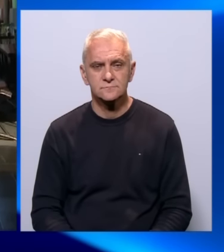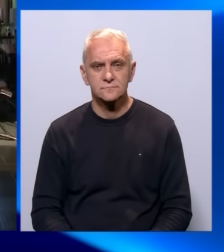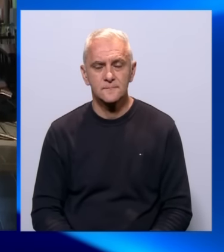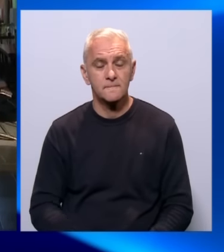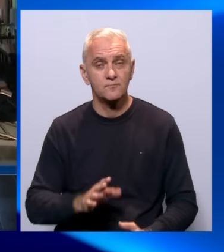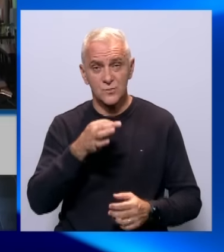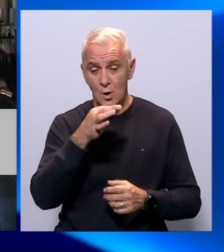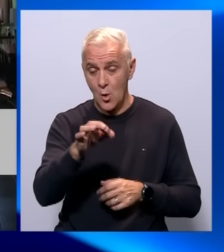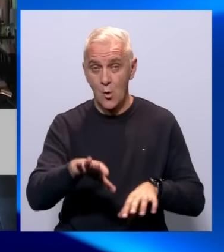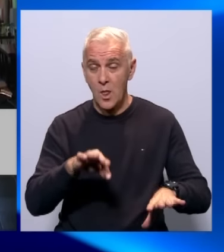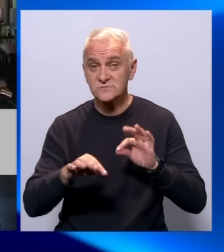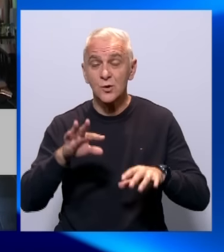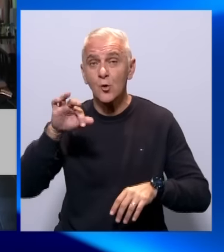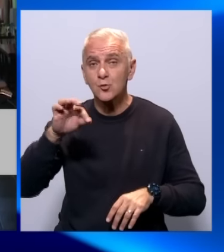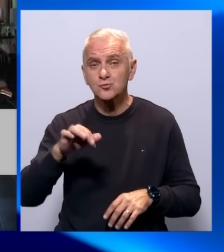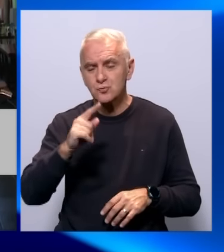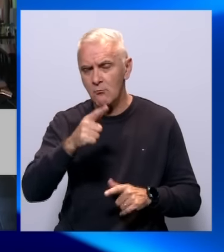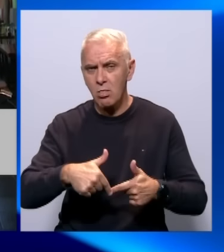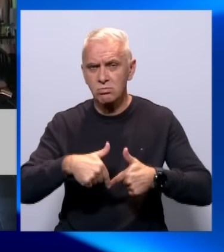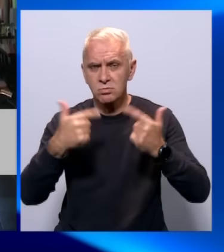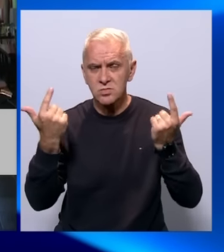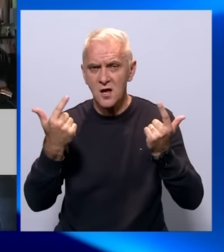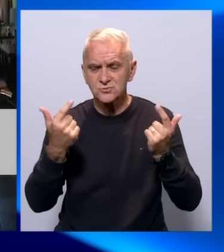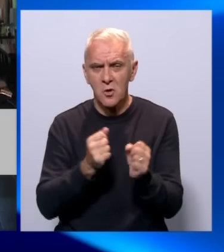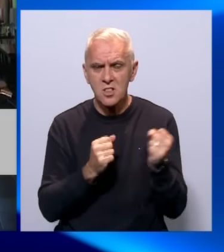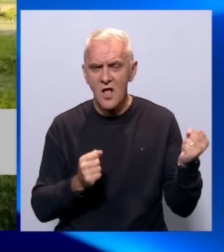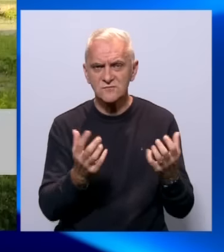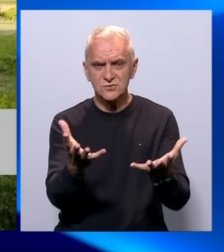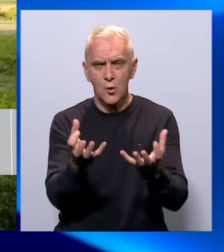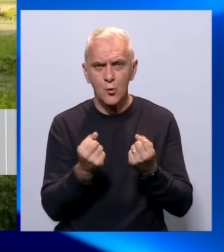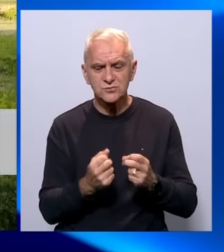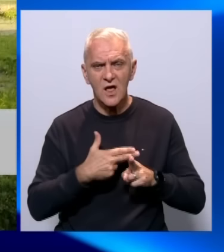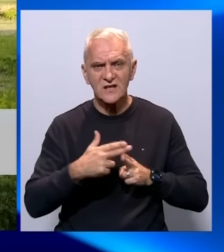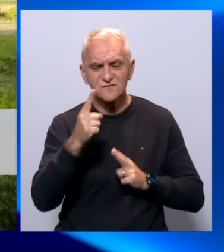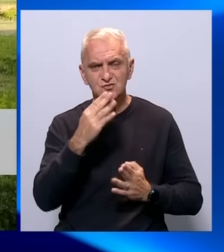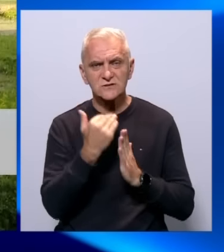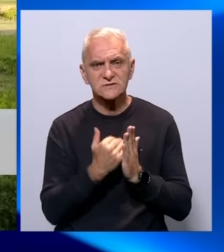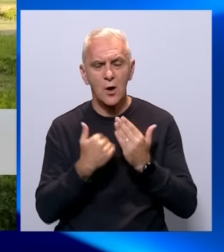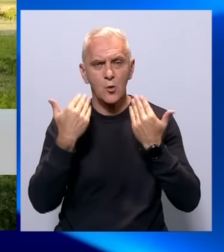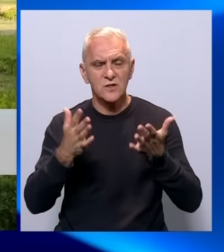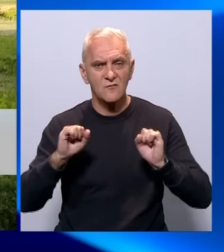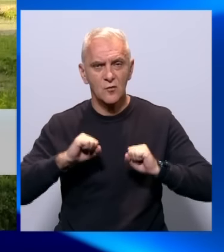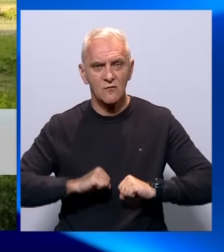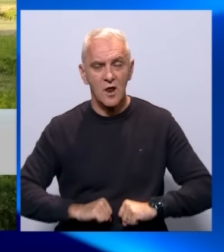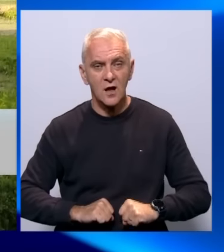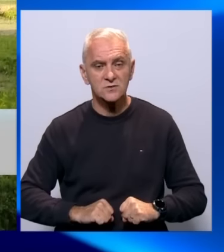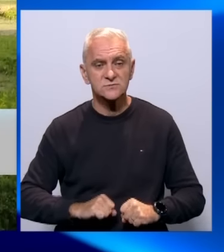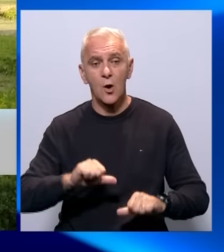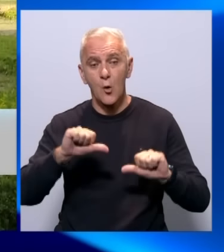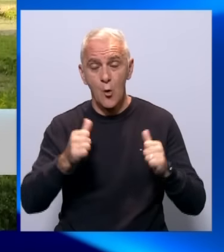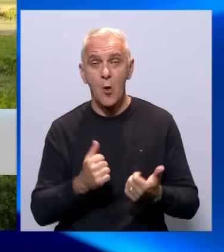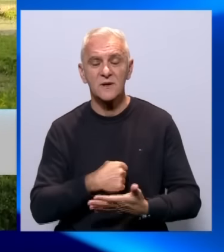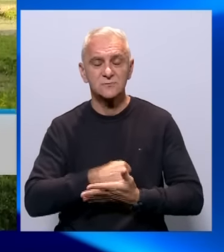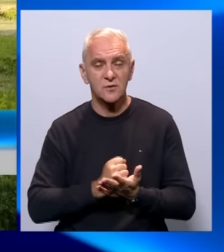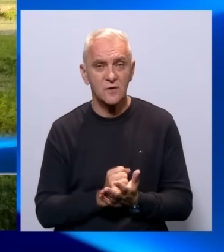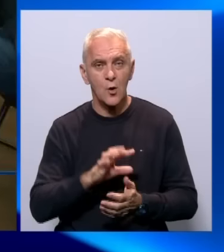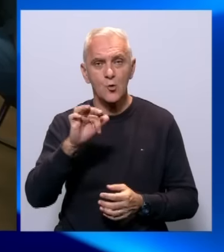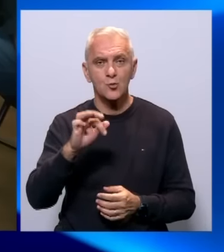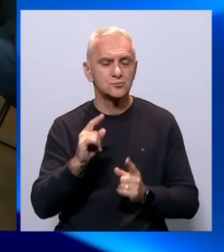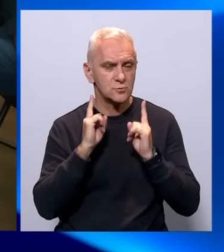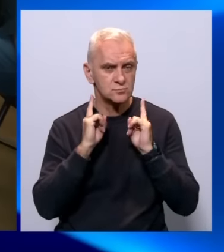Nakon lokalnih izbora u Tuzli je sasvim jasno da je ljevica preuzela i izvršnu i zakonodavnu vlast, čime se opet potvrdilo da Tuzla